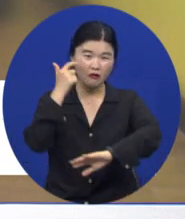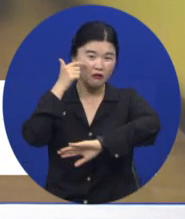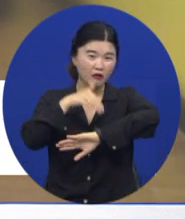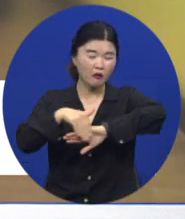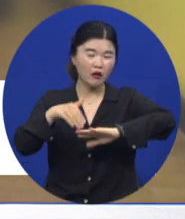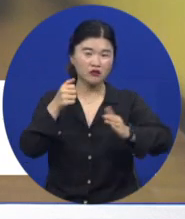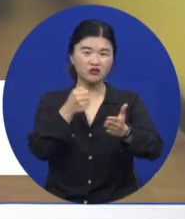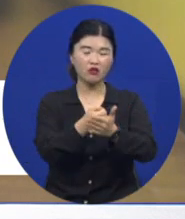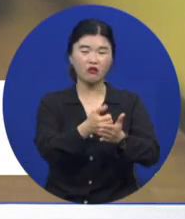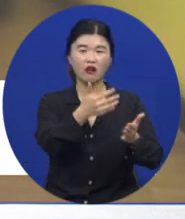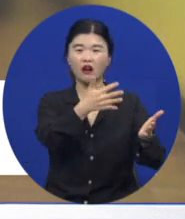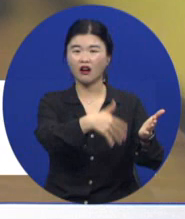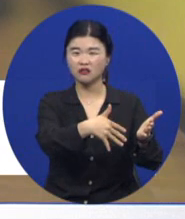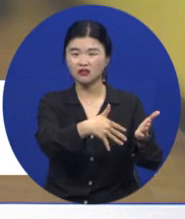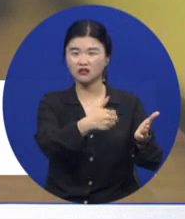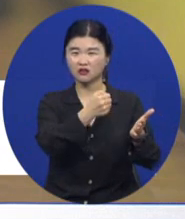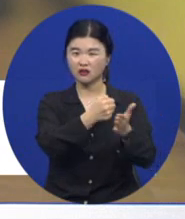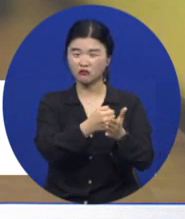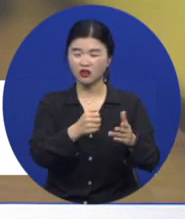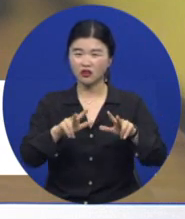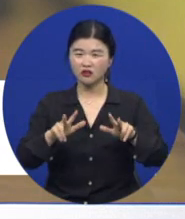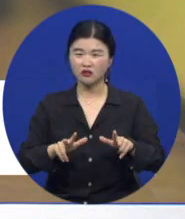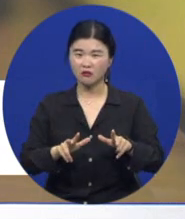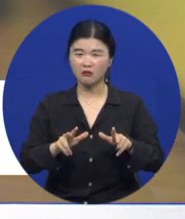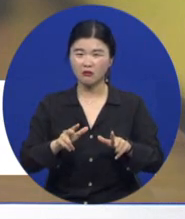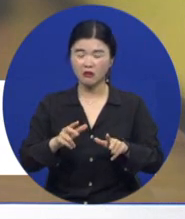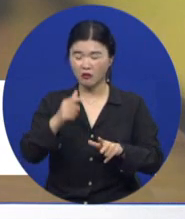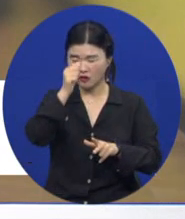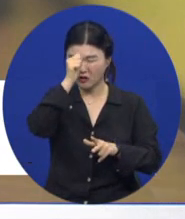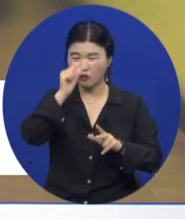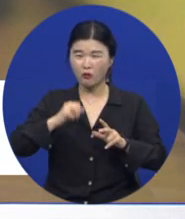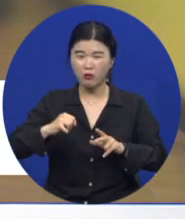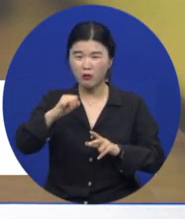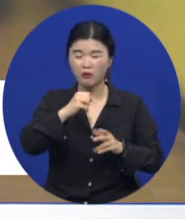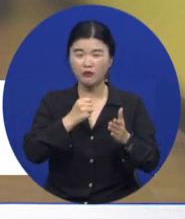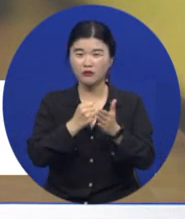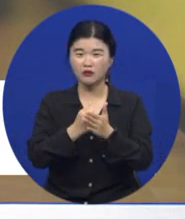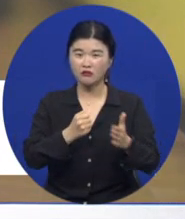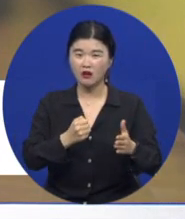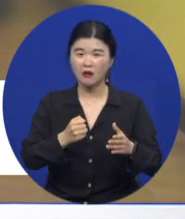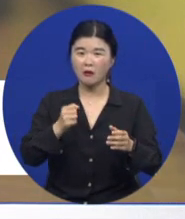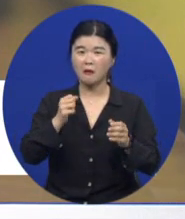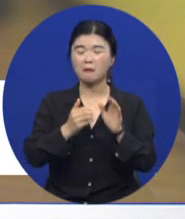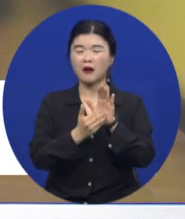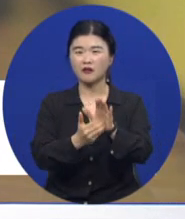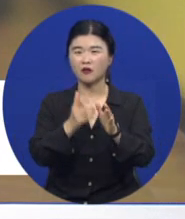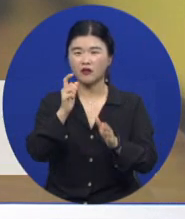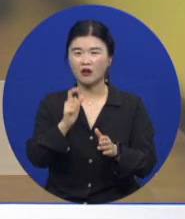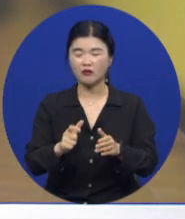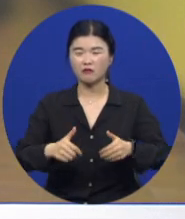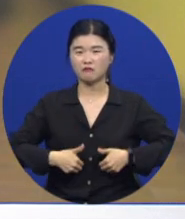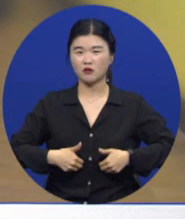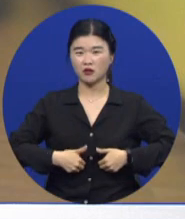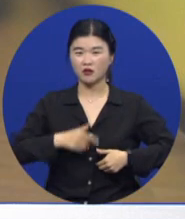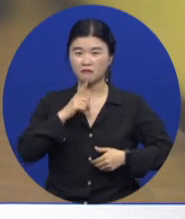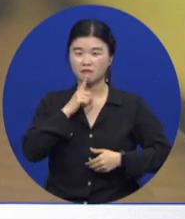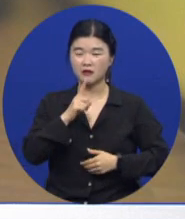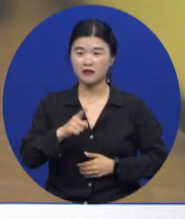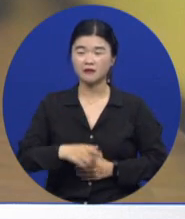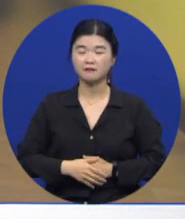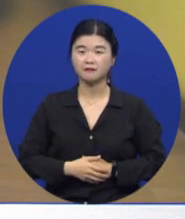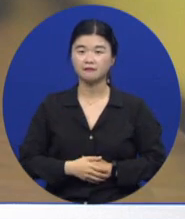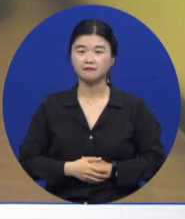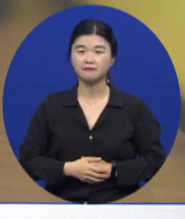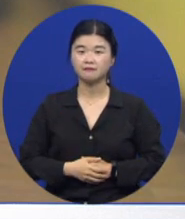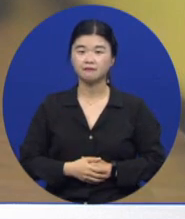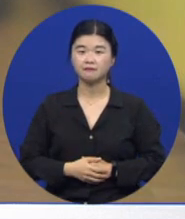아직 확정되지 않은 데다 최근 확산되고 있는 변이 바이러스에 대한 방역 강화 조치가 필요하다는 지적이 나오고 있습니다. 오승철